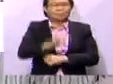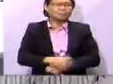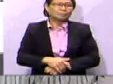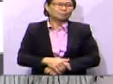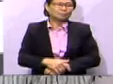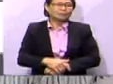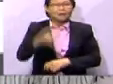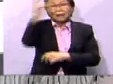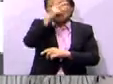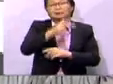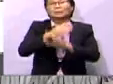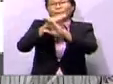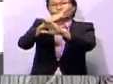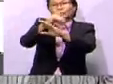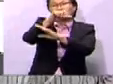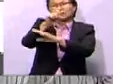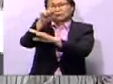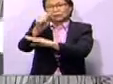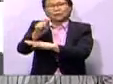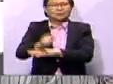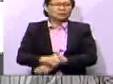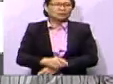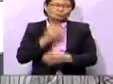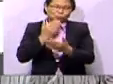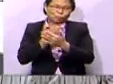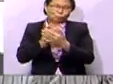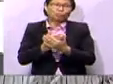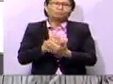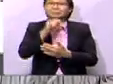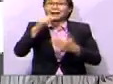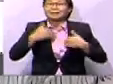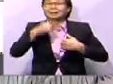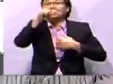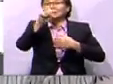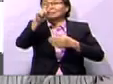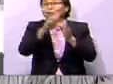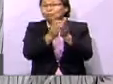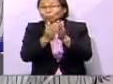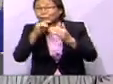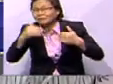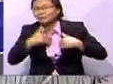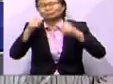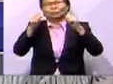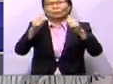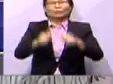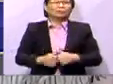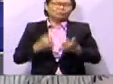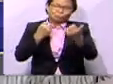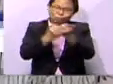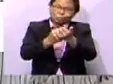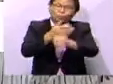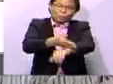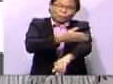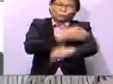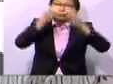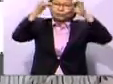hasrat kerajaan untuk mengelakkan GST itu adalah bagus. Dan ianya menyumbang kepada macam mana kemajuan pendidikan